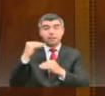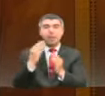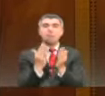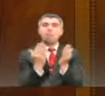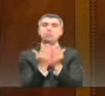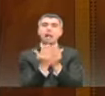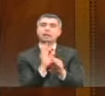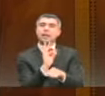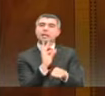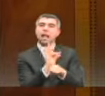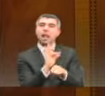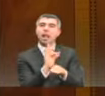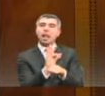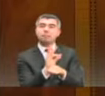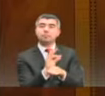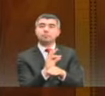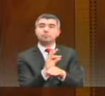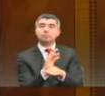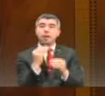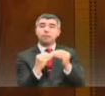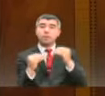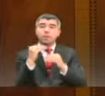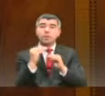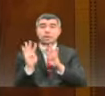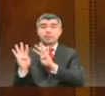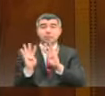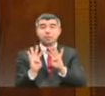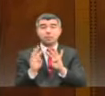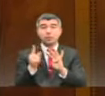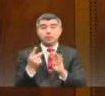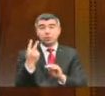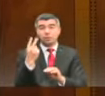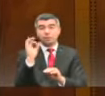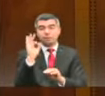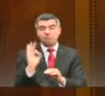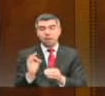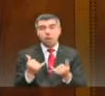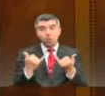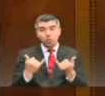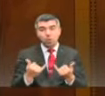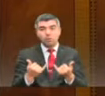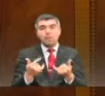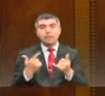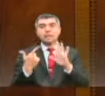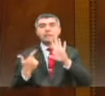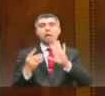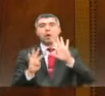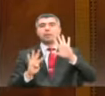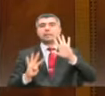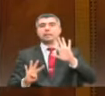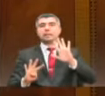في المستوى الإعدادي من 88.2% حاليا إلى 97%